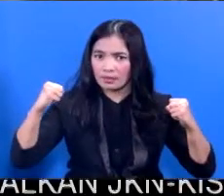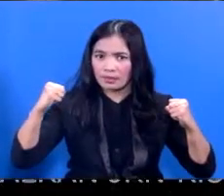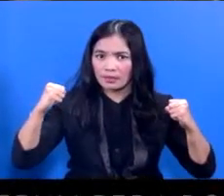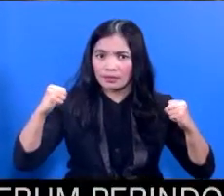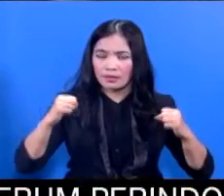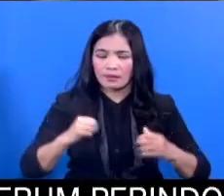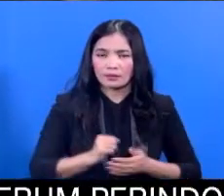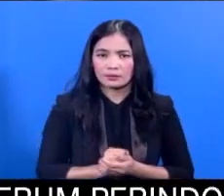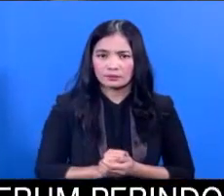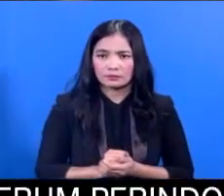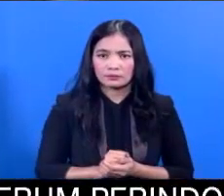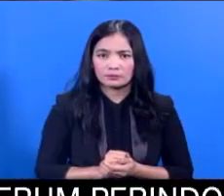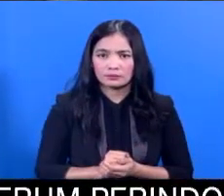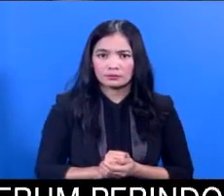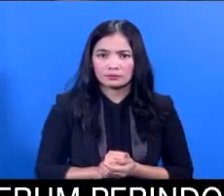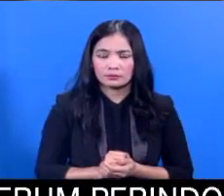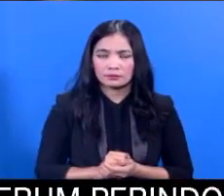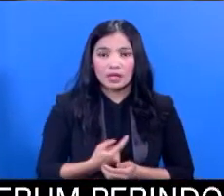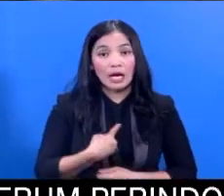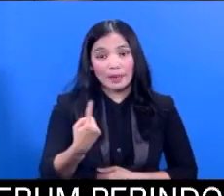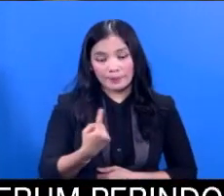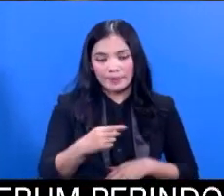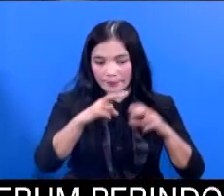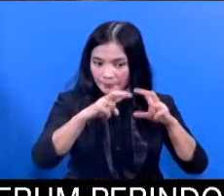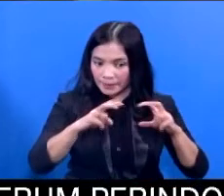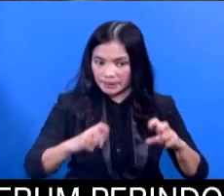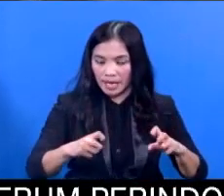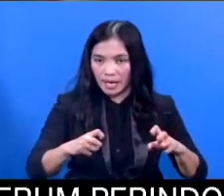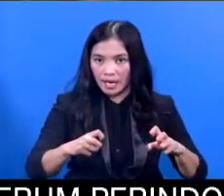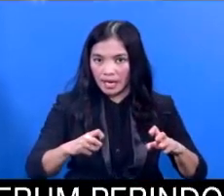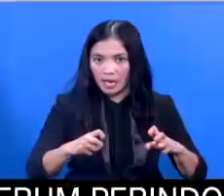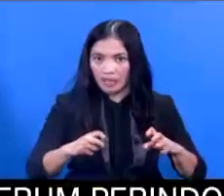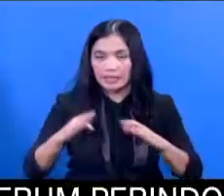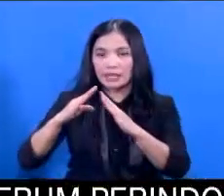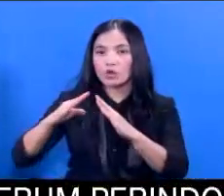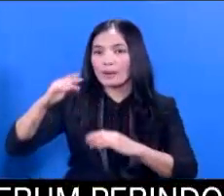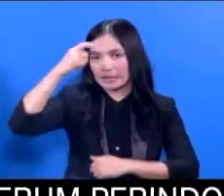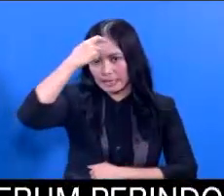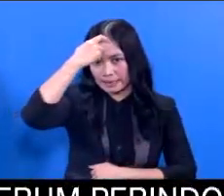langkah selanjutnya kita laksanakan pemeriksaan dulu ke RSJ Lawang.